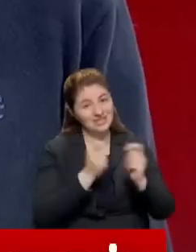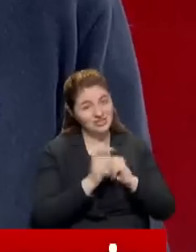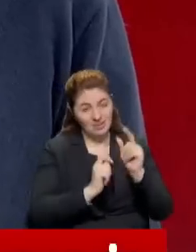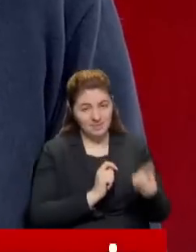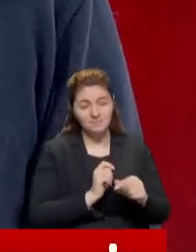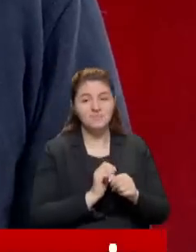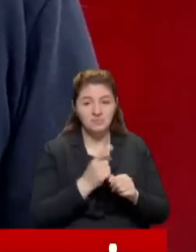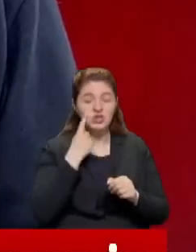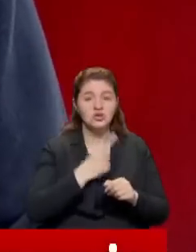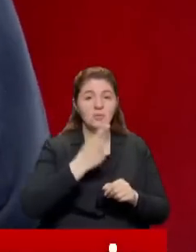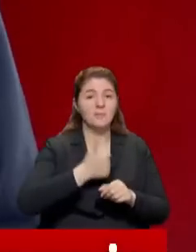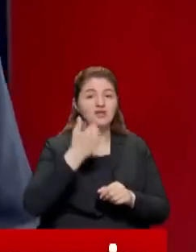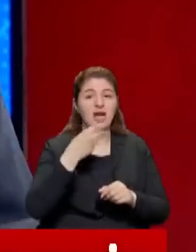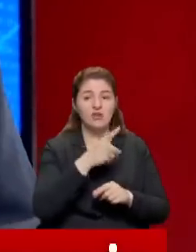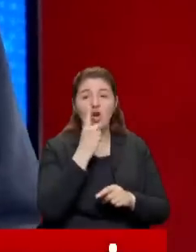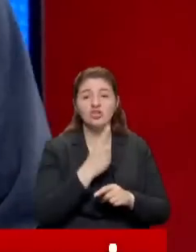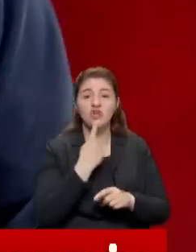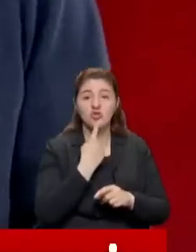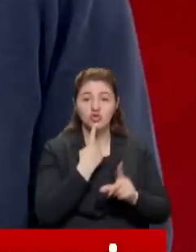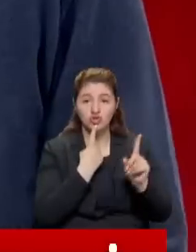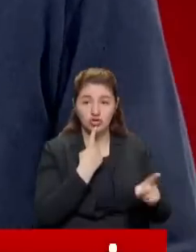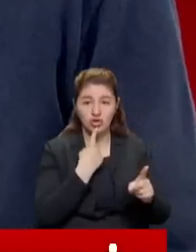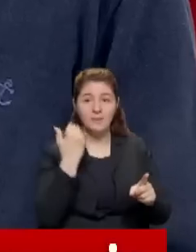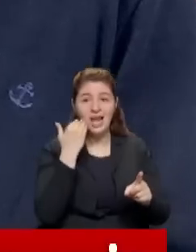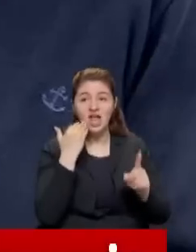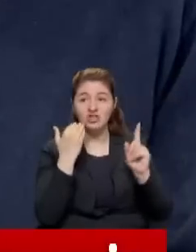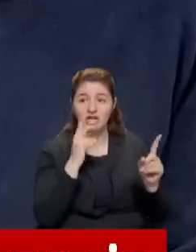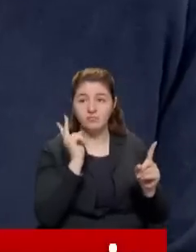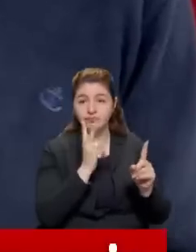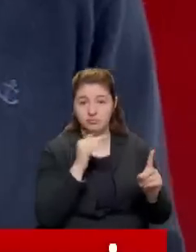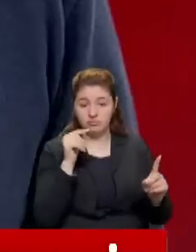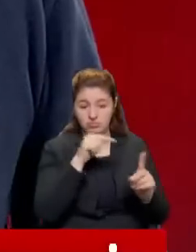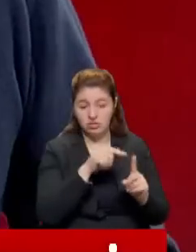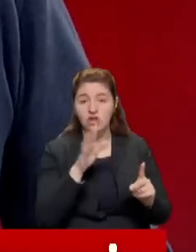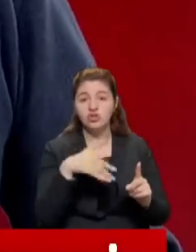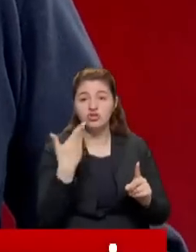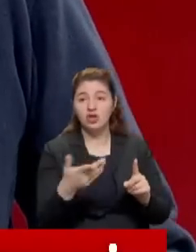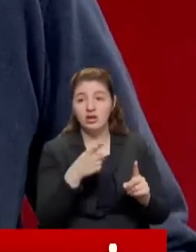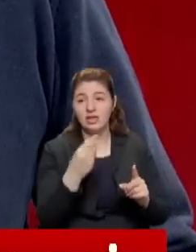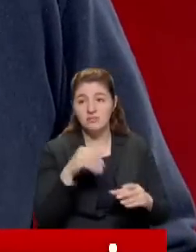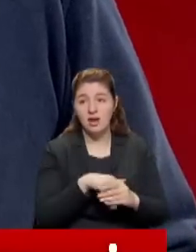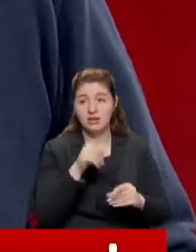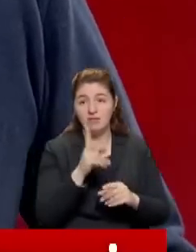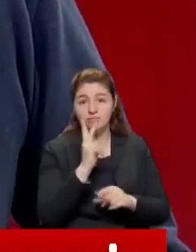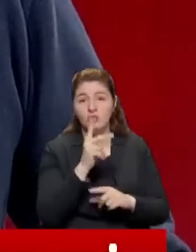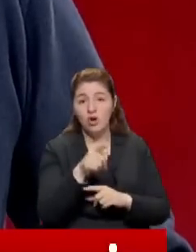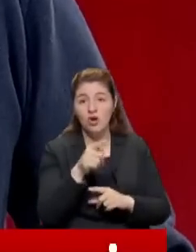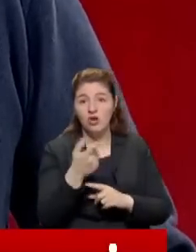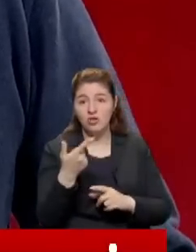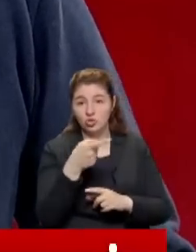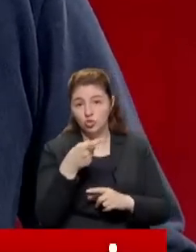Evet. Cumhurbaşkanı Erdoğan önce sözleri Meral Akşener'e yönelik. Sonrasında İYİ Parti'ye yönelik işte